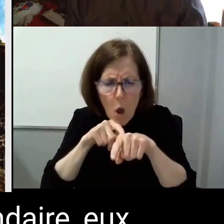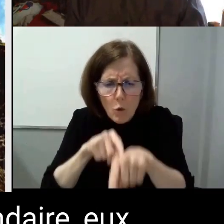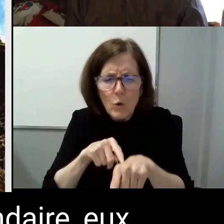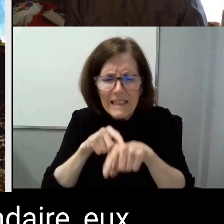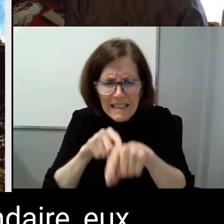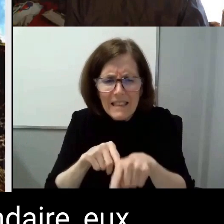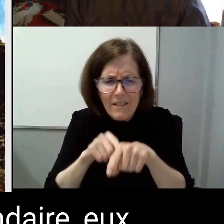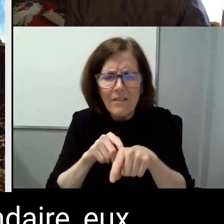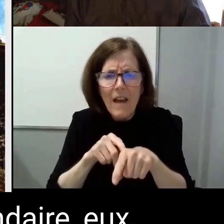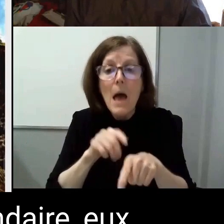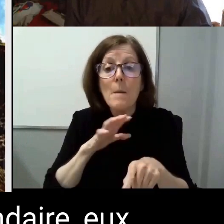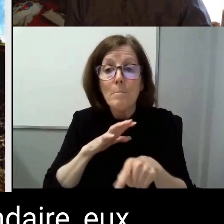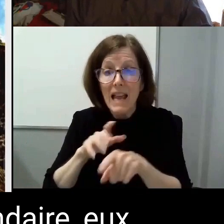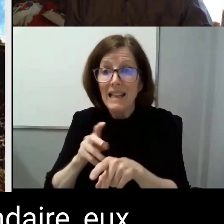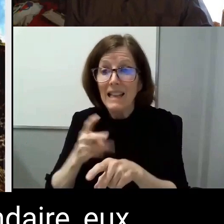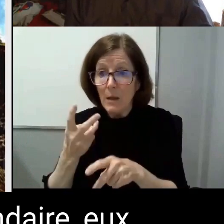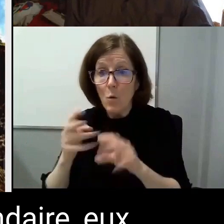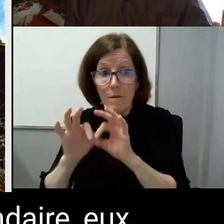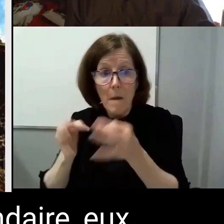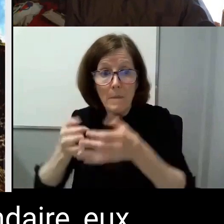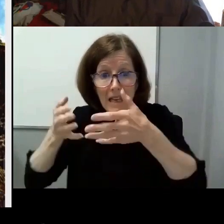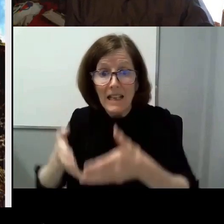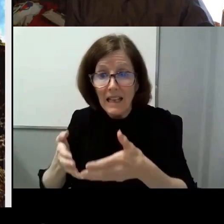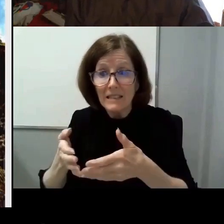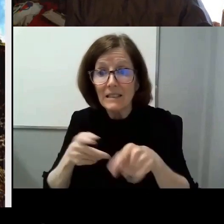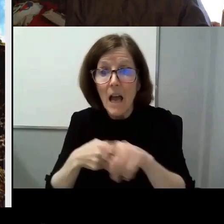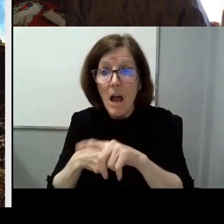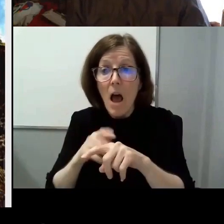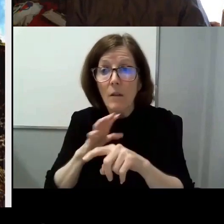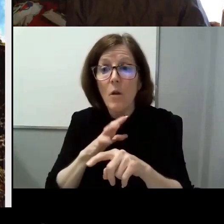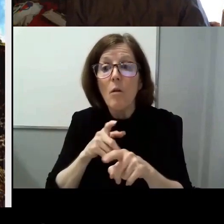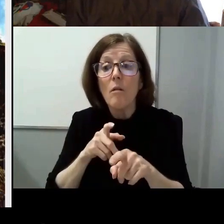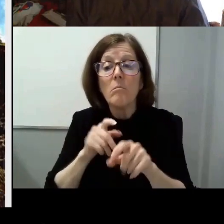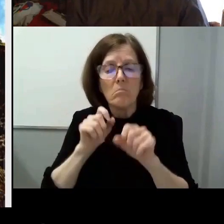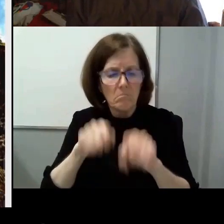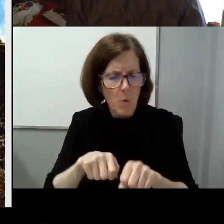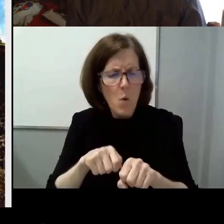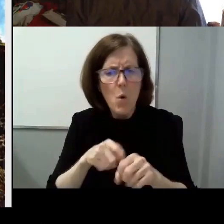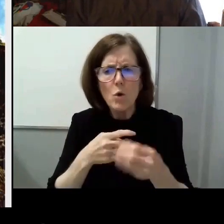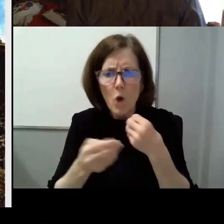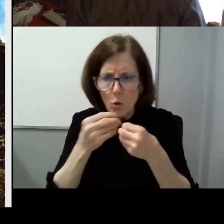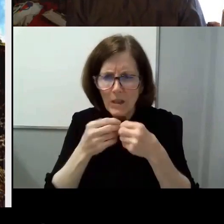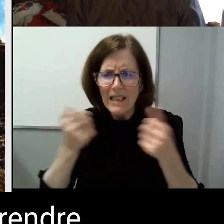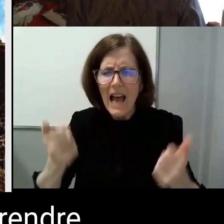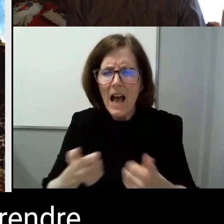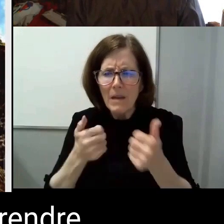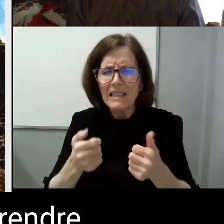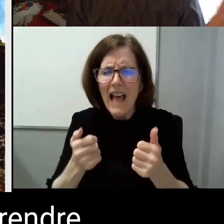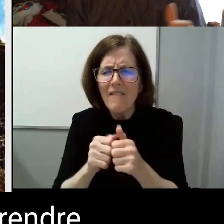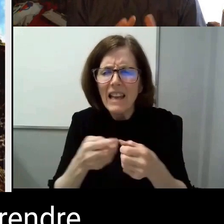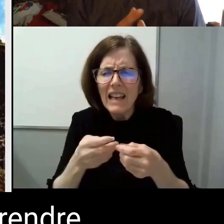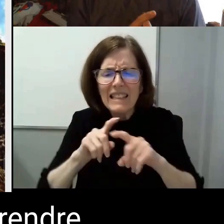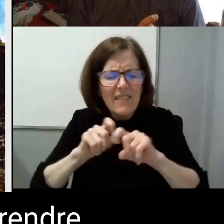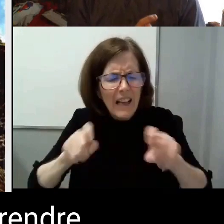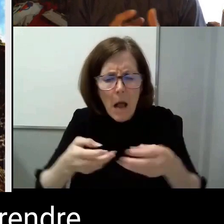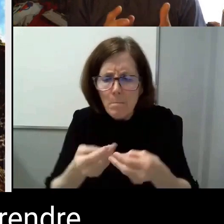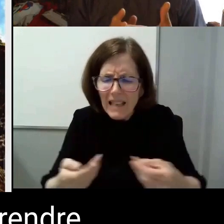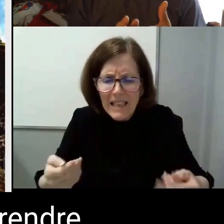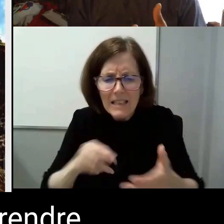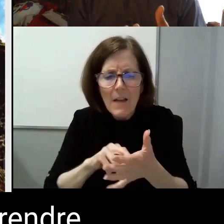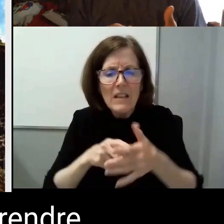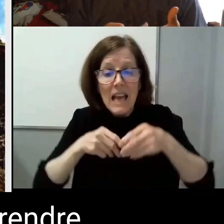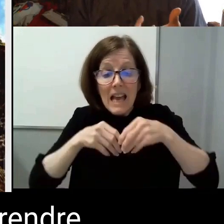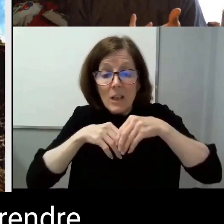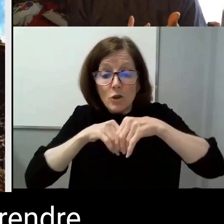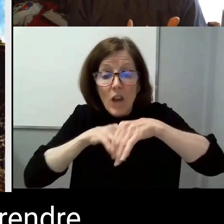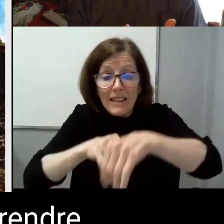décomposeurs secondaires, eux, ont la capacité de se nourrir entièrement de matière inerte. Donc, au jardin, on peut prendre toutes les tiges,